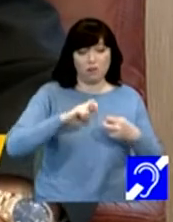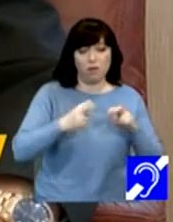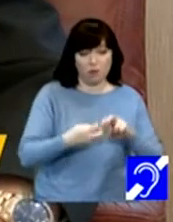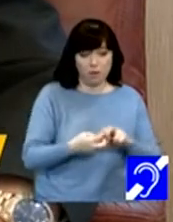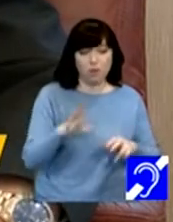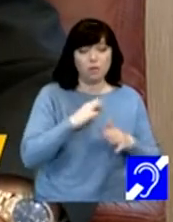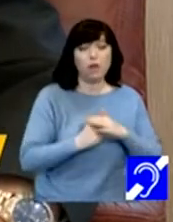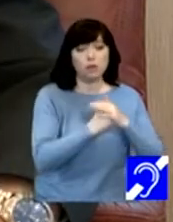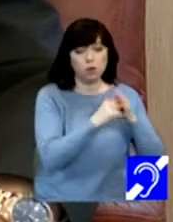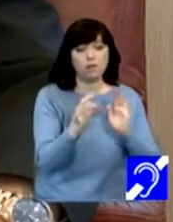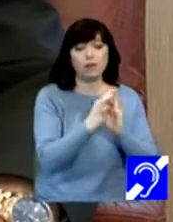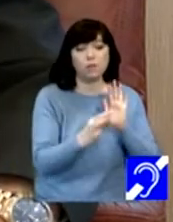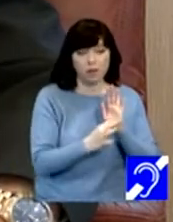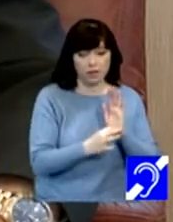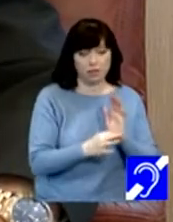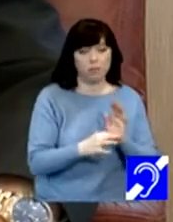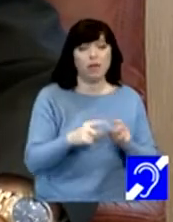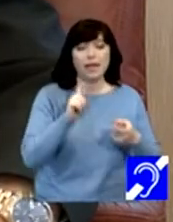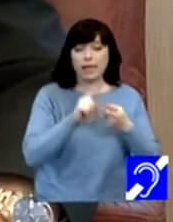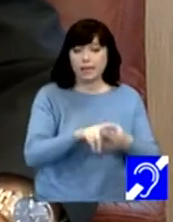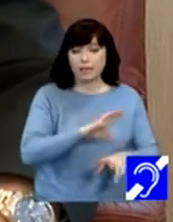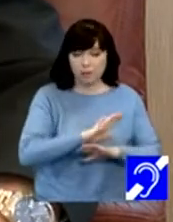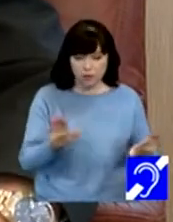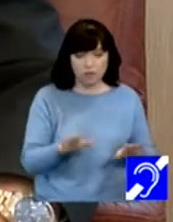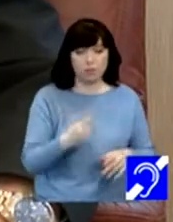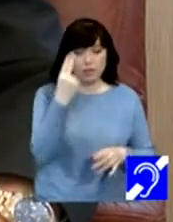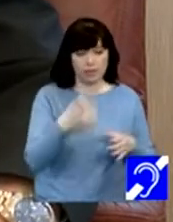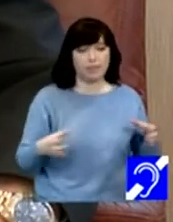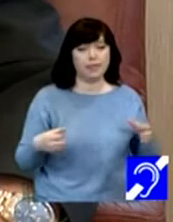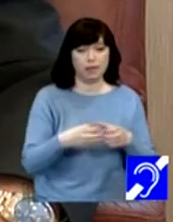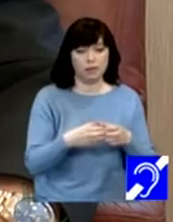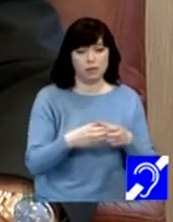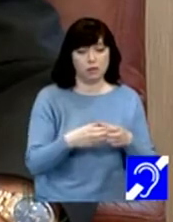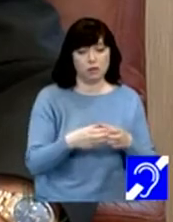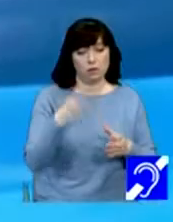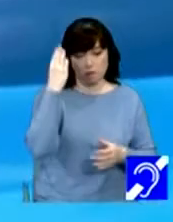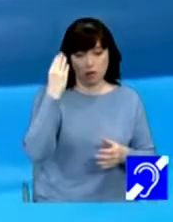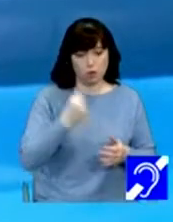pe principii de suveranitate și integritate teritorială.